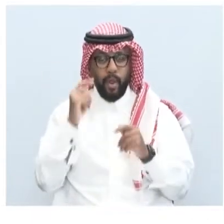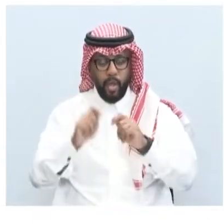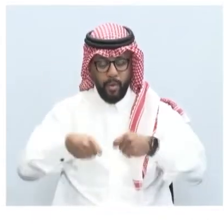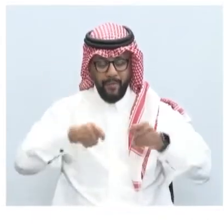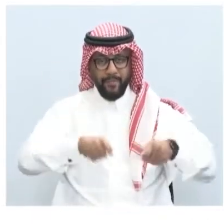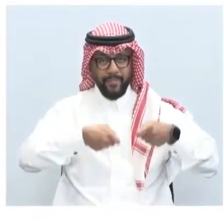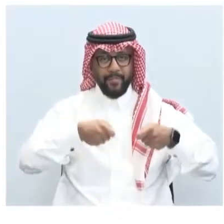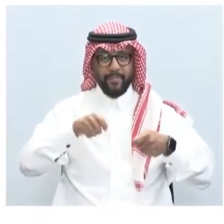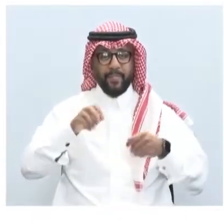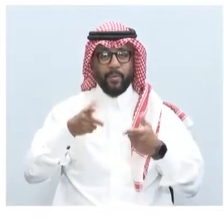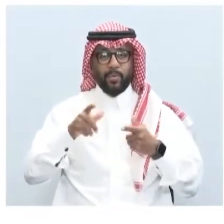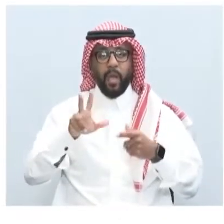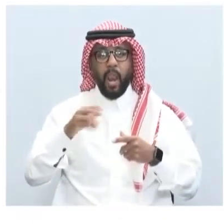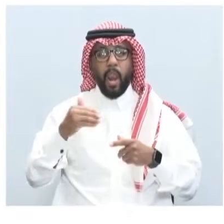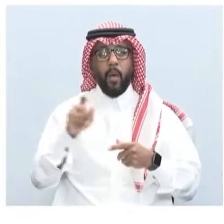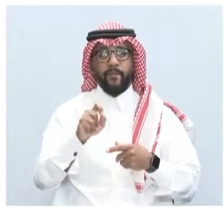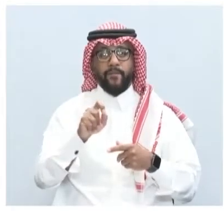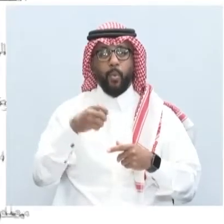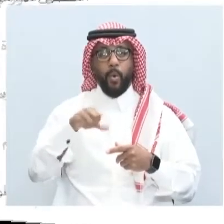الخف والجوف